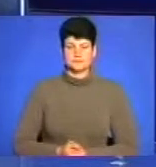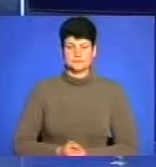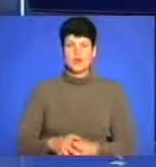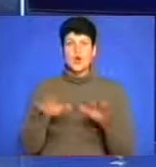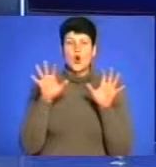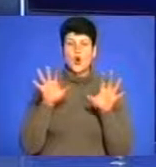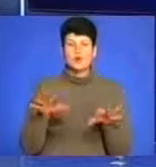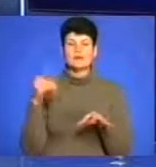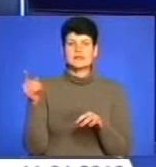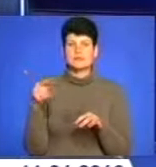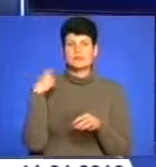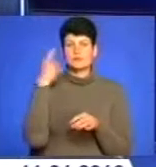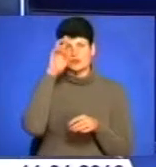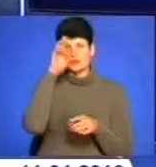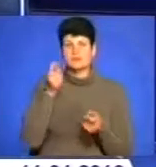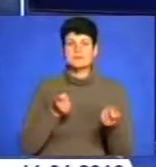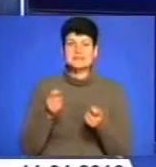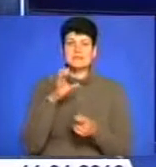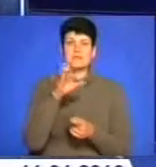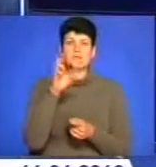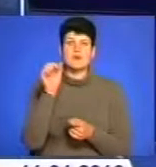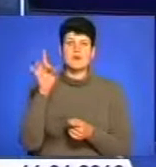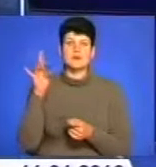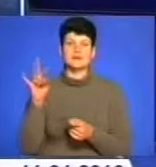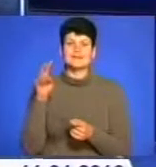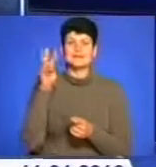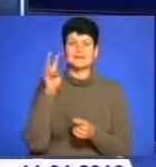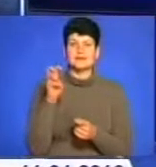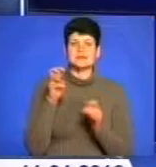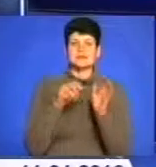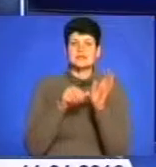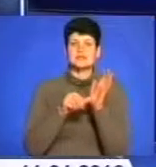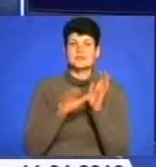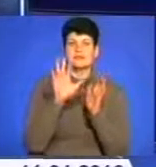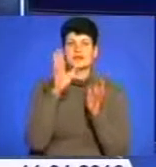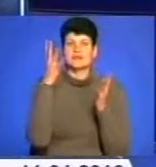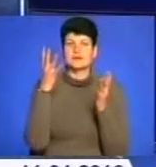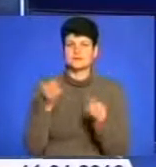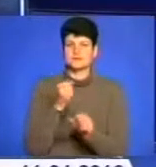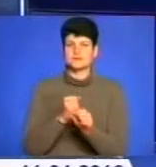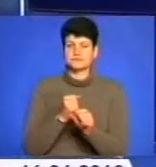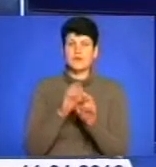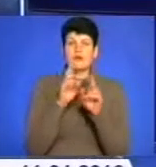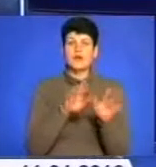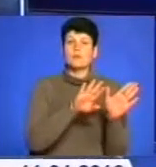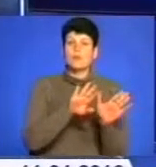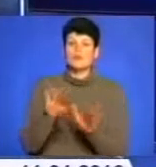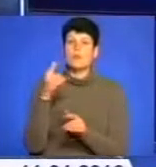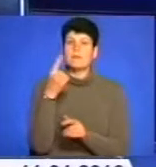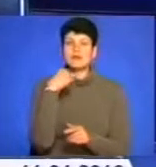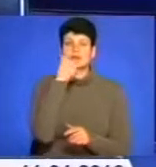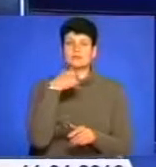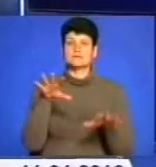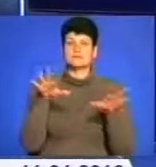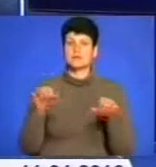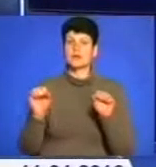Голова Тернопільської обласної державної адміністрації Степан Барна 365 днів на посаді. Про те, як пройшов перший рік головування